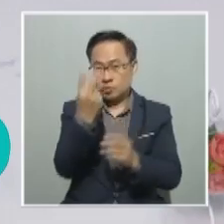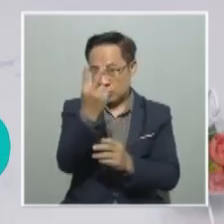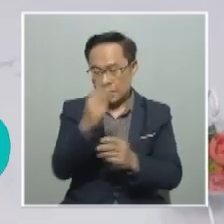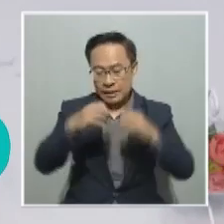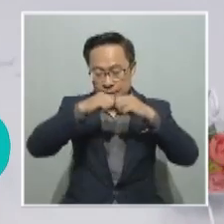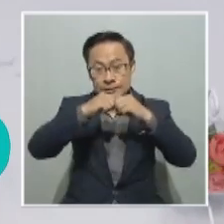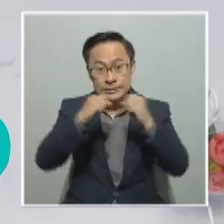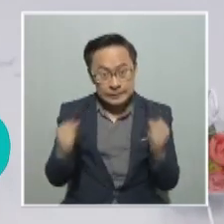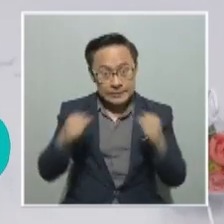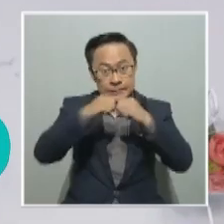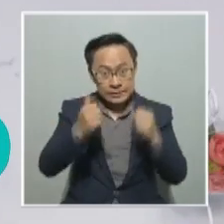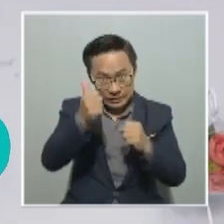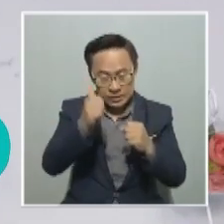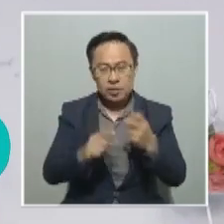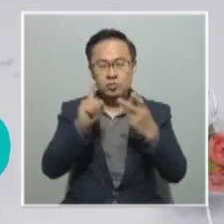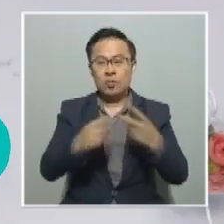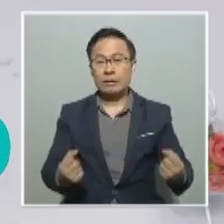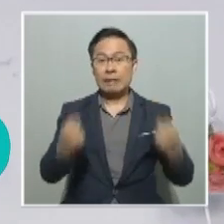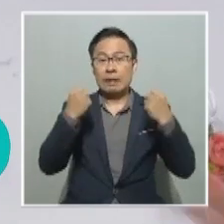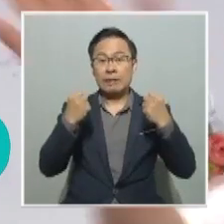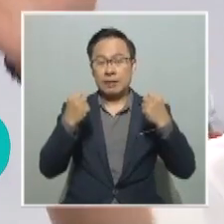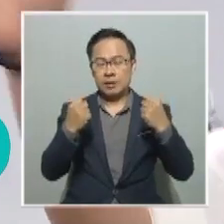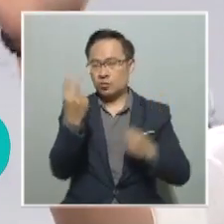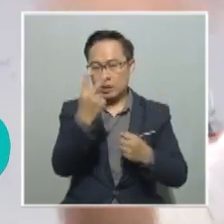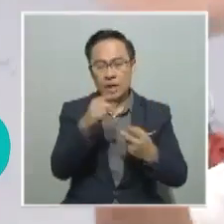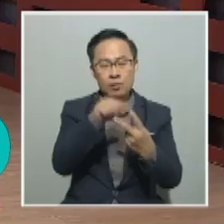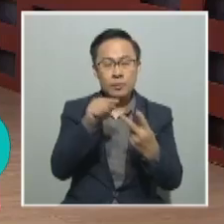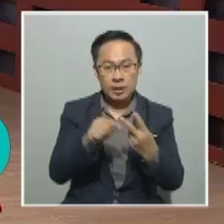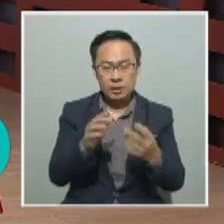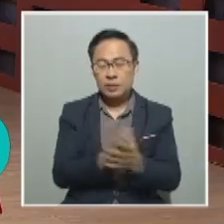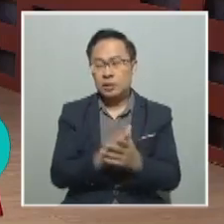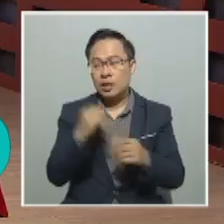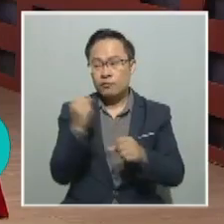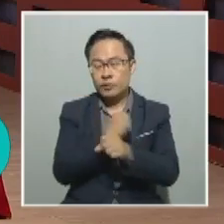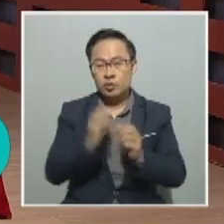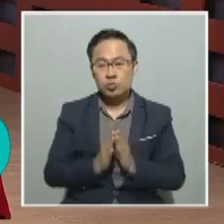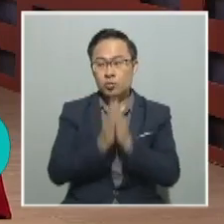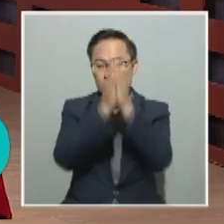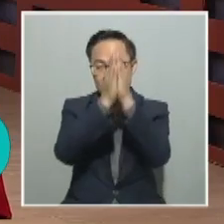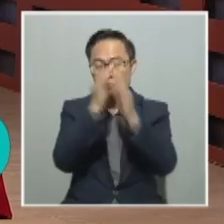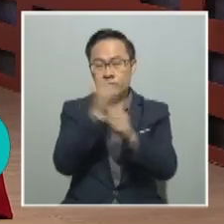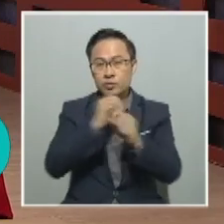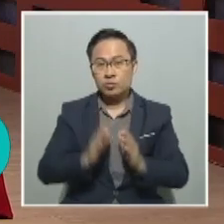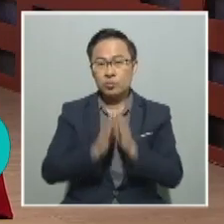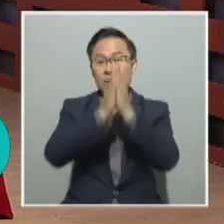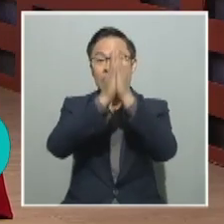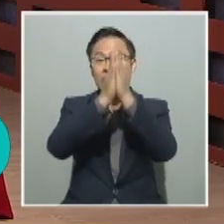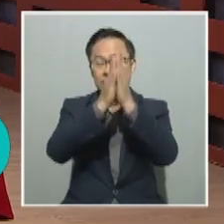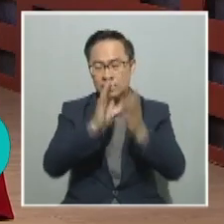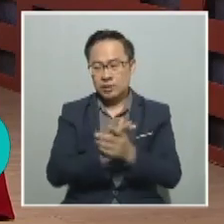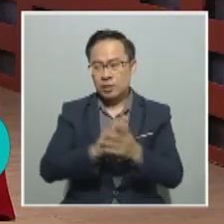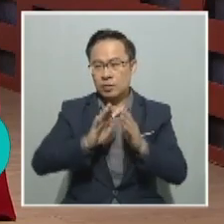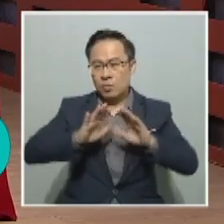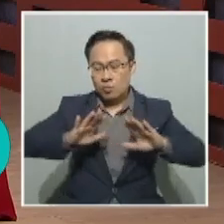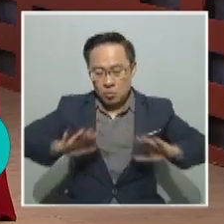ความแข็งแรงแต่ถ้าเกิดเราไปเน้นความแข็งแรงมันจะทำให้ไหล่ติดได ้มันจะเริ่มด้วยแบบท่าแบบเช่นคุณพี่ทำฟูแพลงอย่างนี้ใช่ป่ะแต่เราจะ